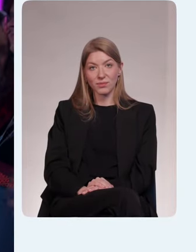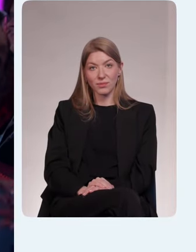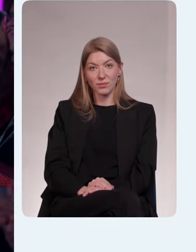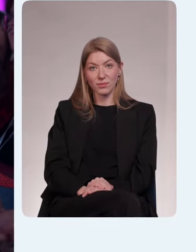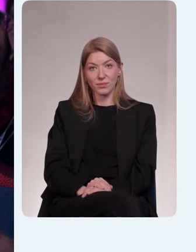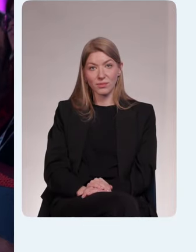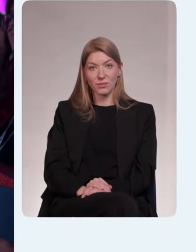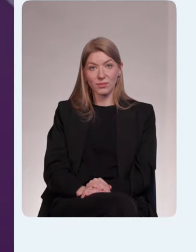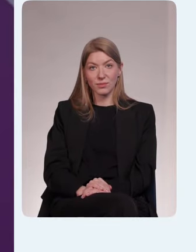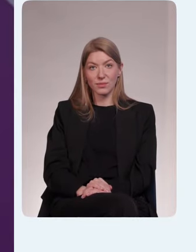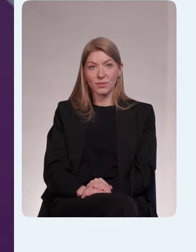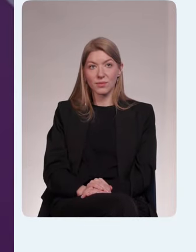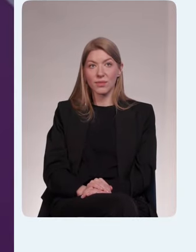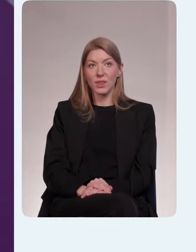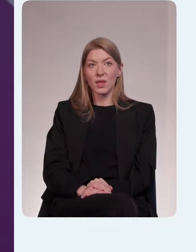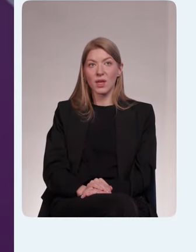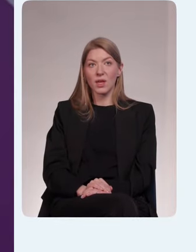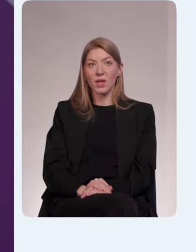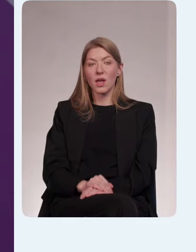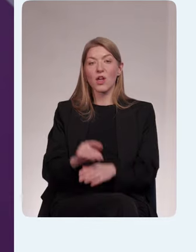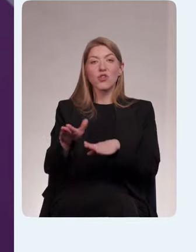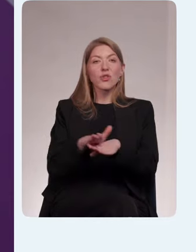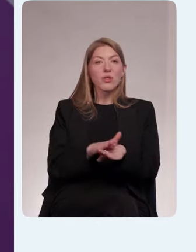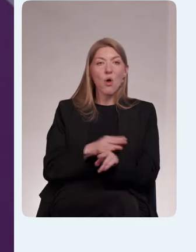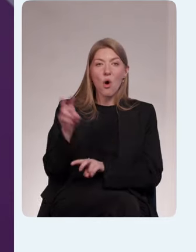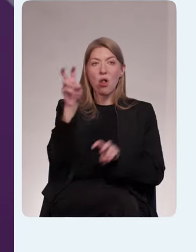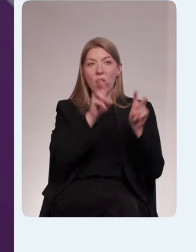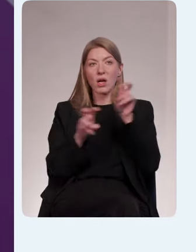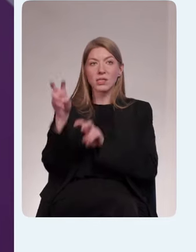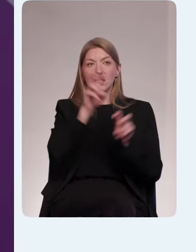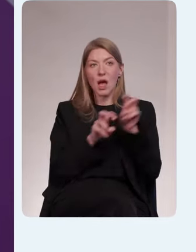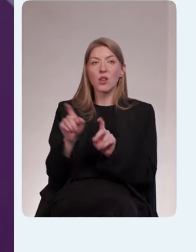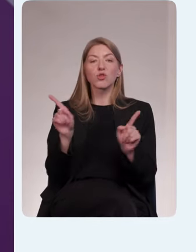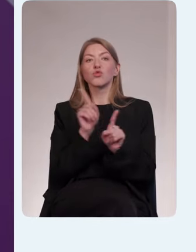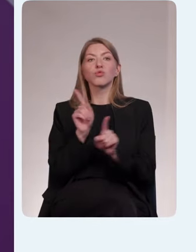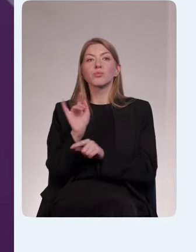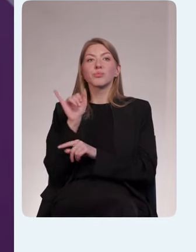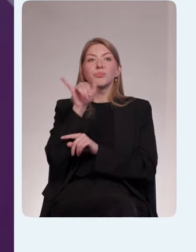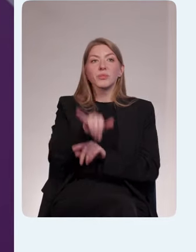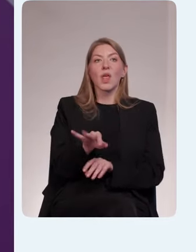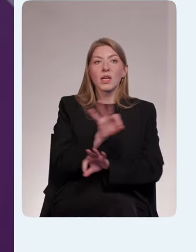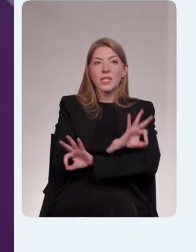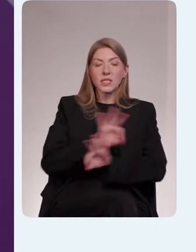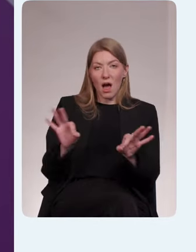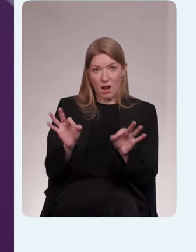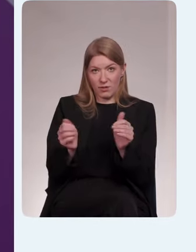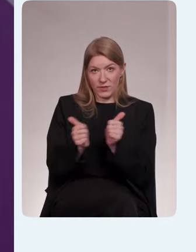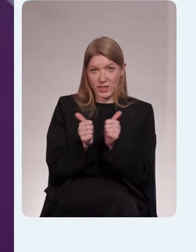И я долго искала подвох такого идеального соседа. Странно, да? Потом выяснила, что его зовут Никита.